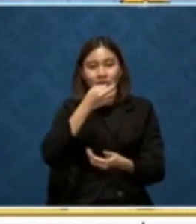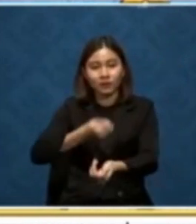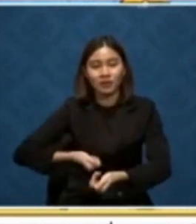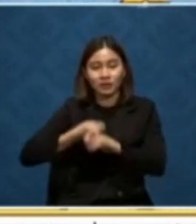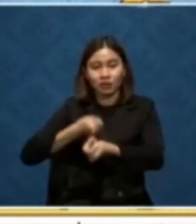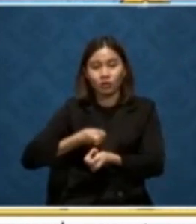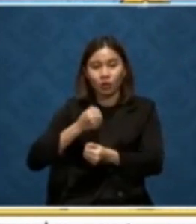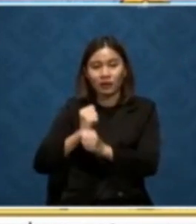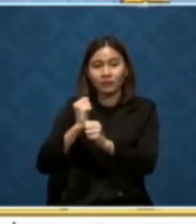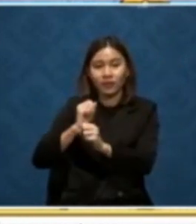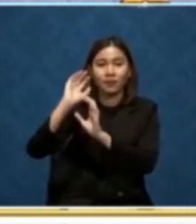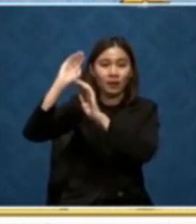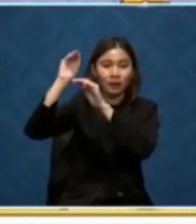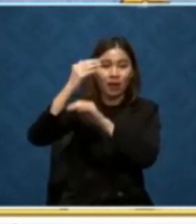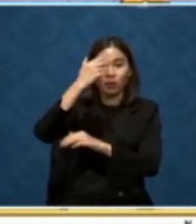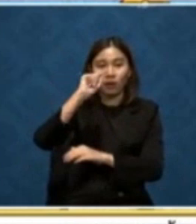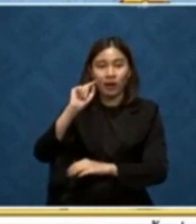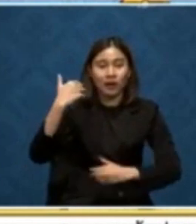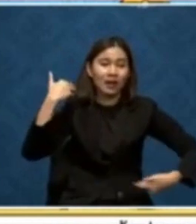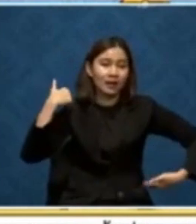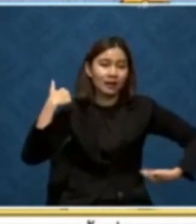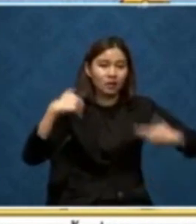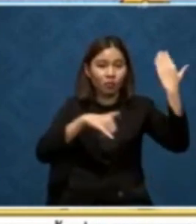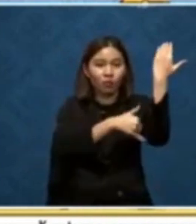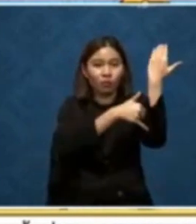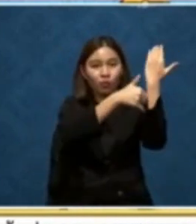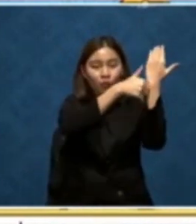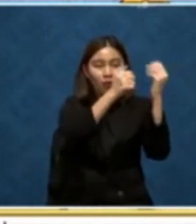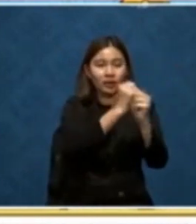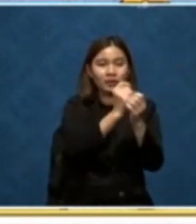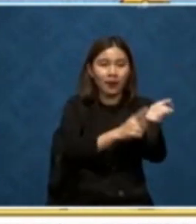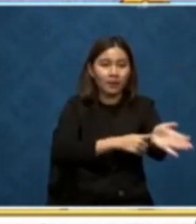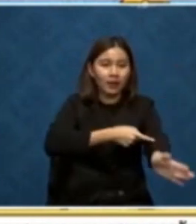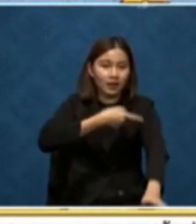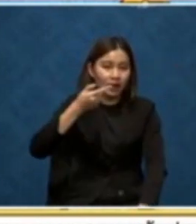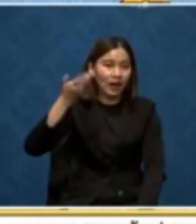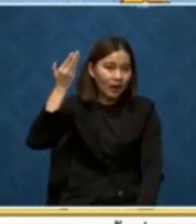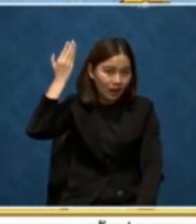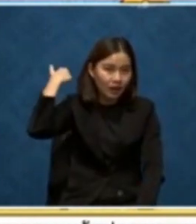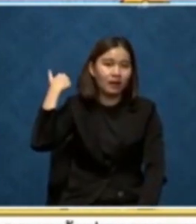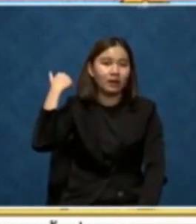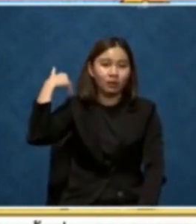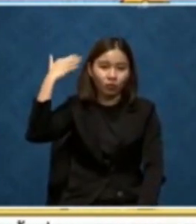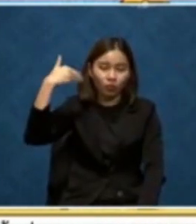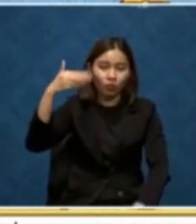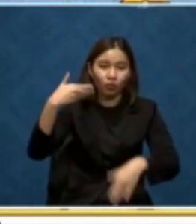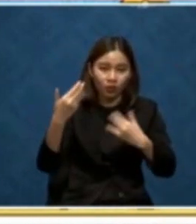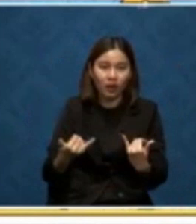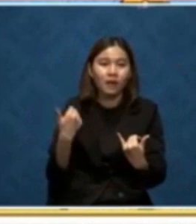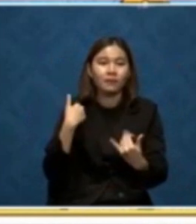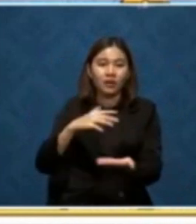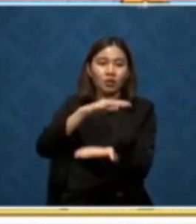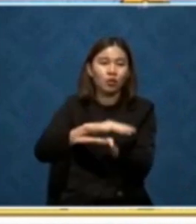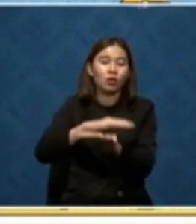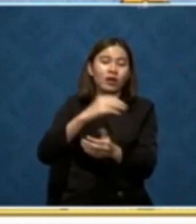ากการใช้ลิงเก็บมะพร้าวเป็นสิ่งที่ทำกันมาอย่างยาวนานจากรุ่นสู่รุ่นถึงขั้นมีโรง